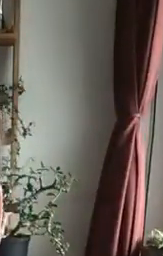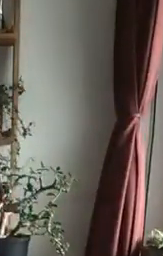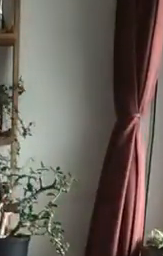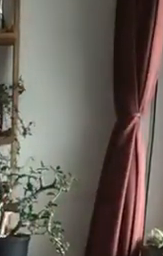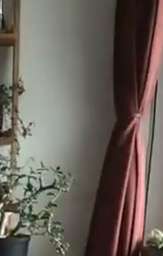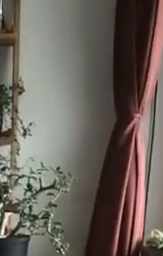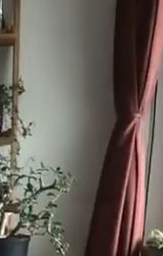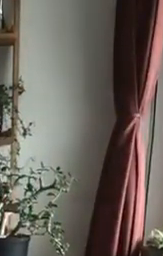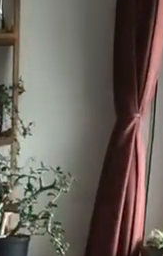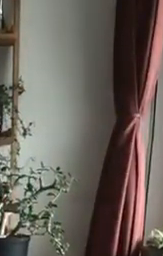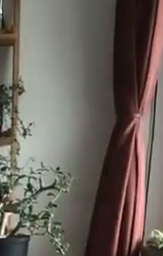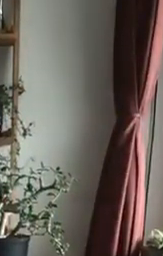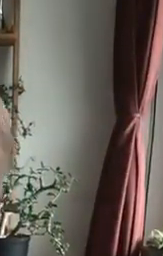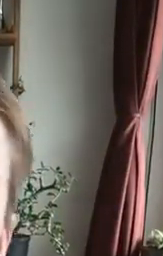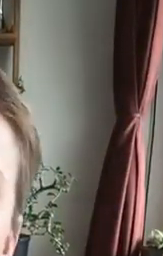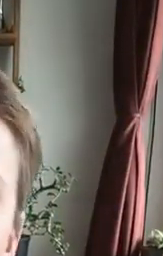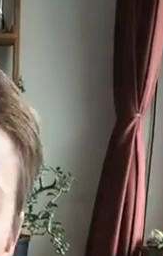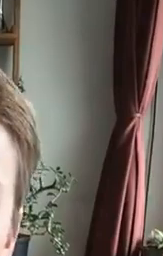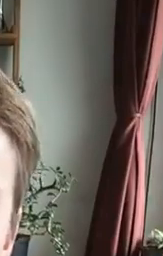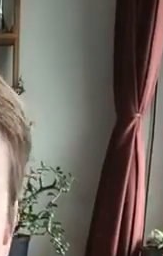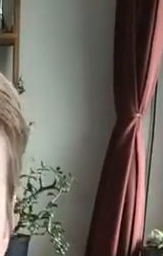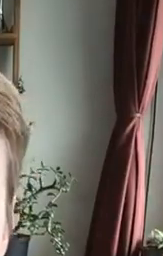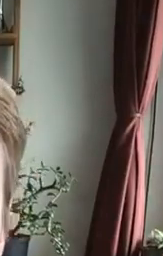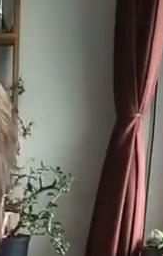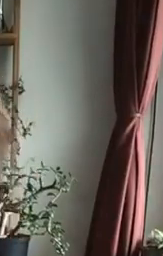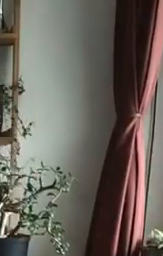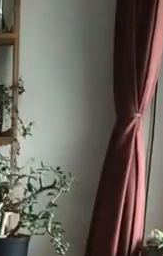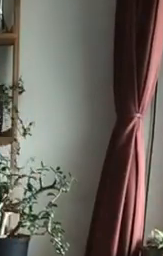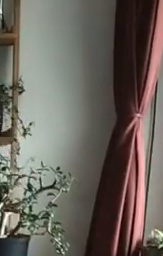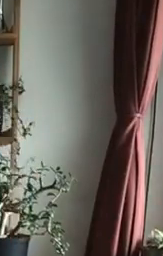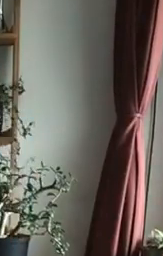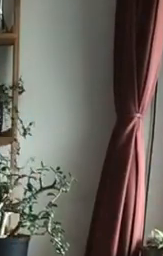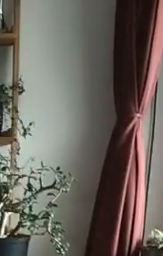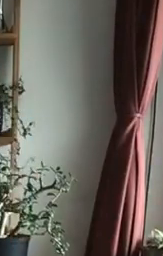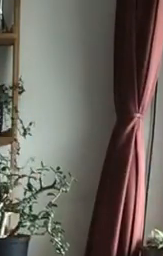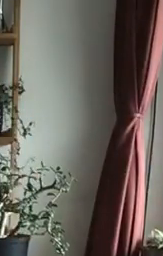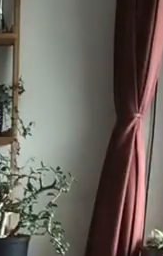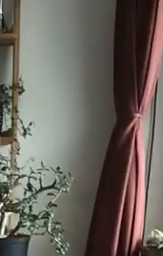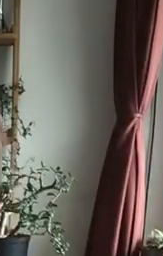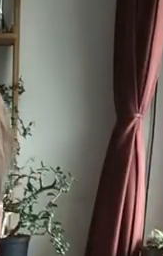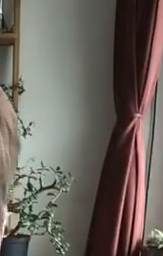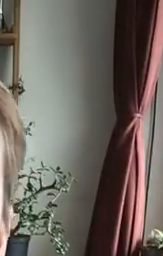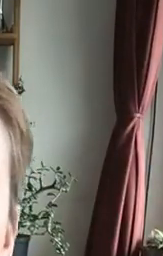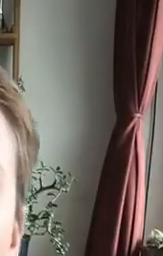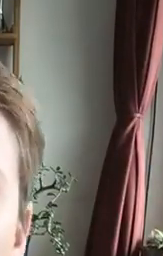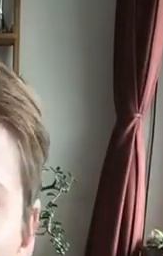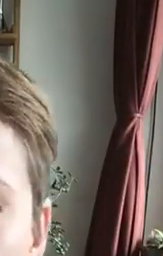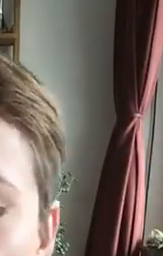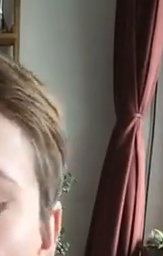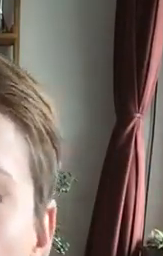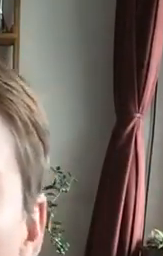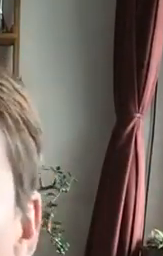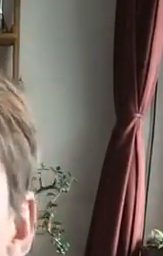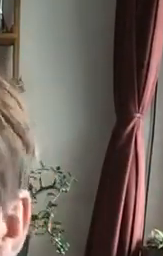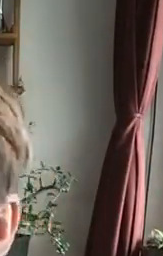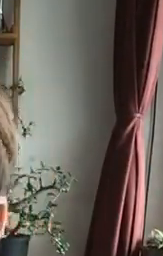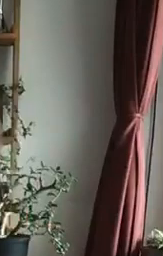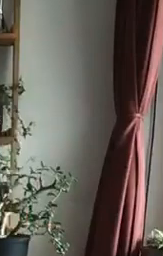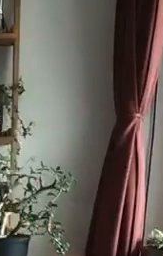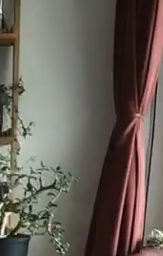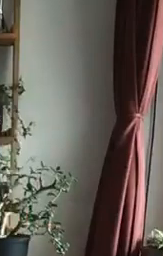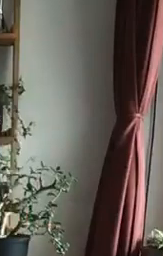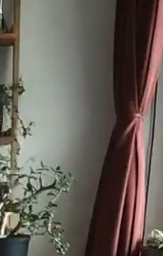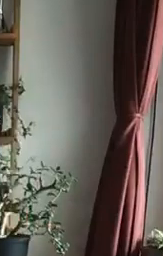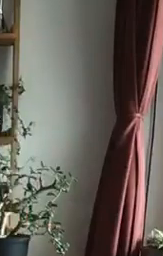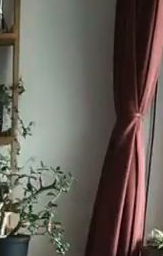Бесков. Добрый день всем. Я стараюсь переключаться, махать. Так вот. Эльза Бесков — это не